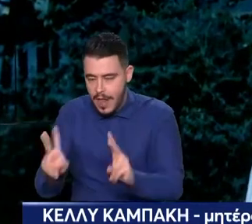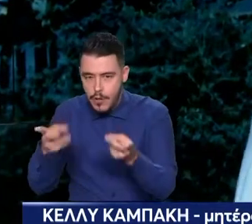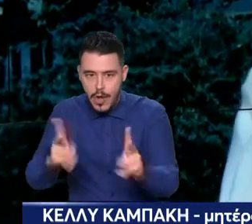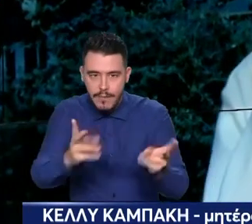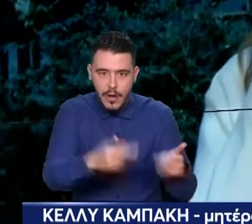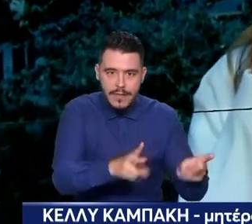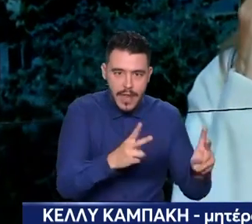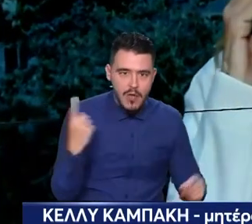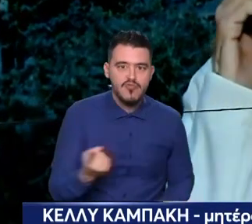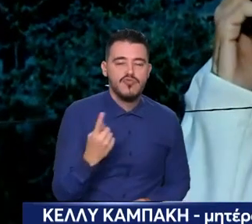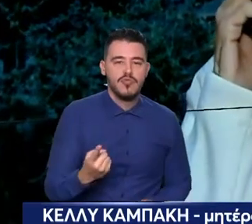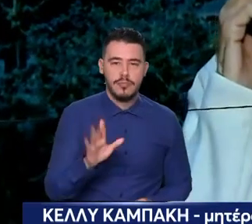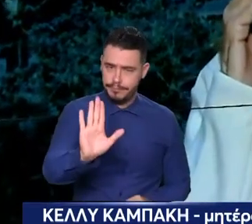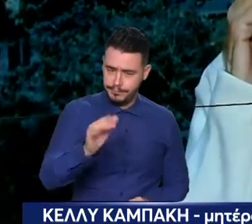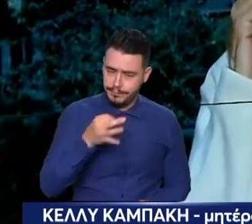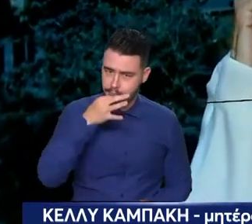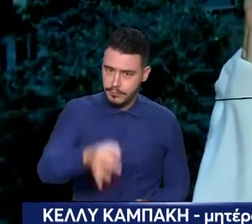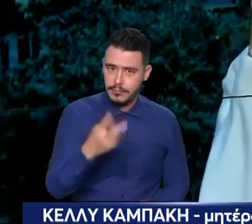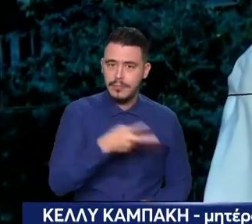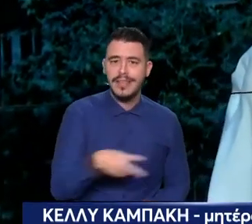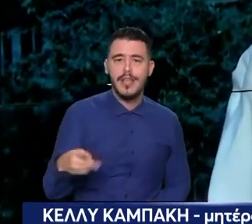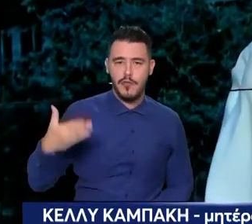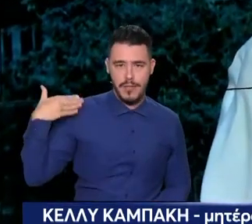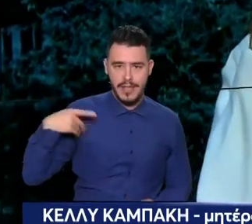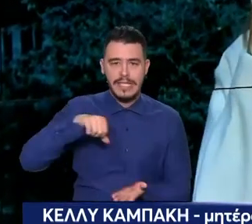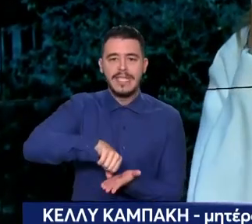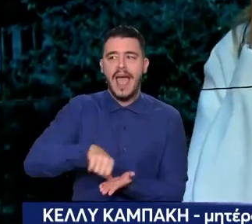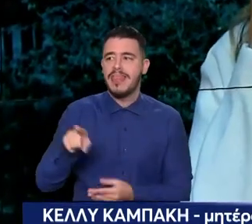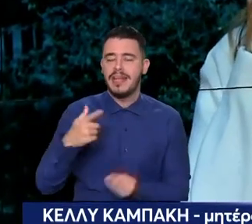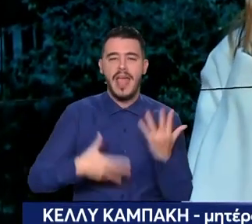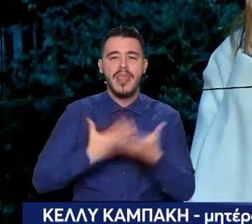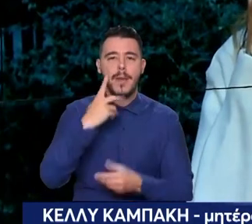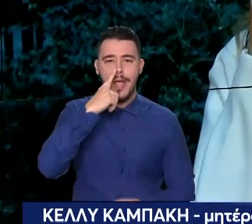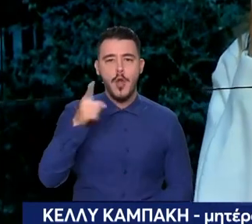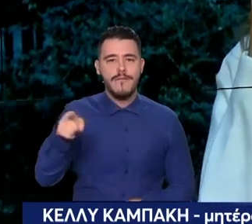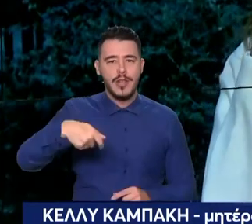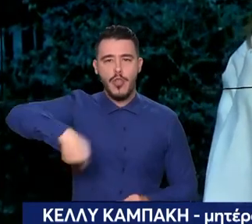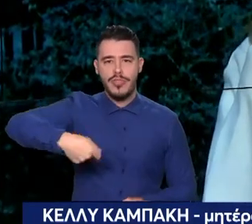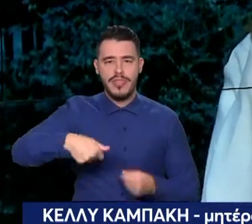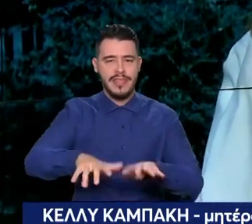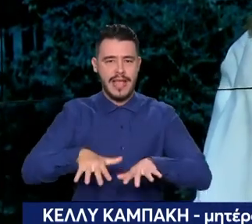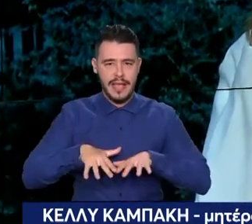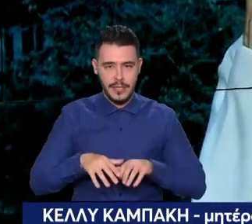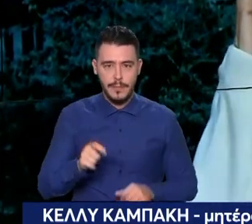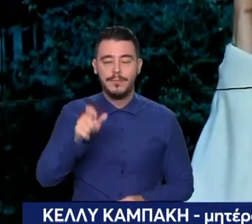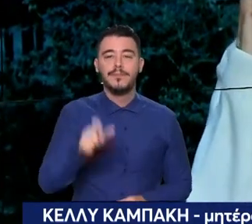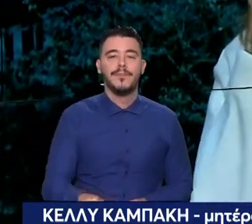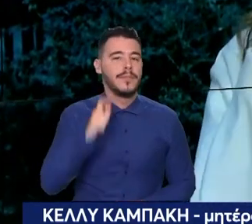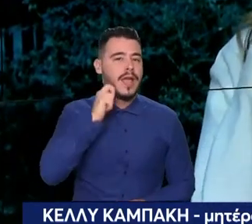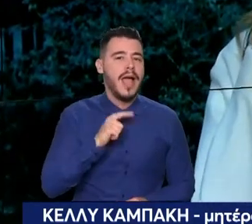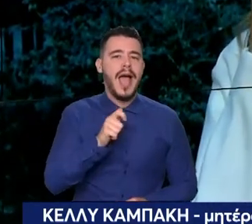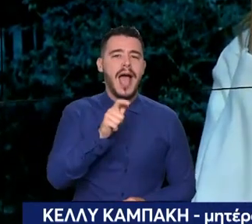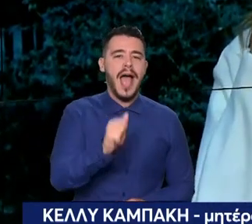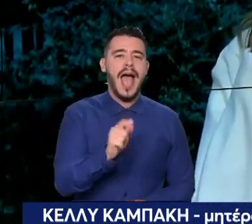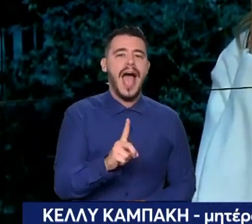ένα δικαστήριο που έγινε πριν 15 μέρες στην Αθήνα, 15 Νοεμβρίου. Όπου εκδικαζόταν η υπόθεση του Αδαμάντιου Μαντή. Δεν ξέρω